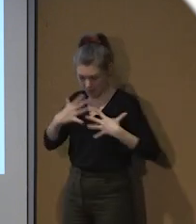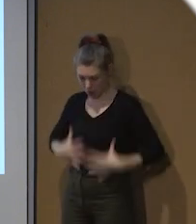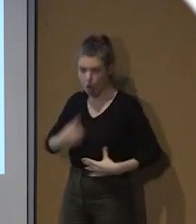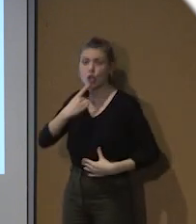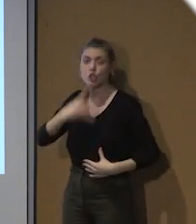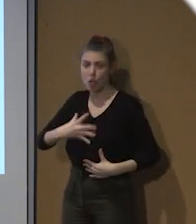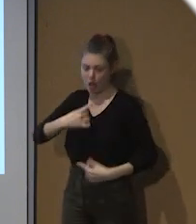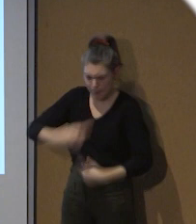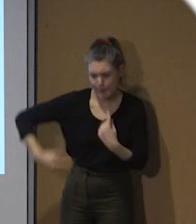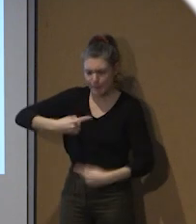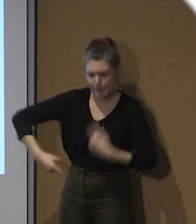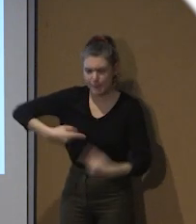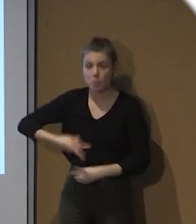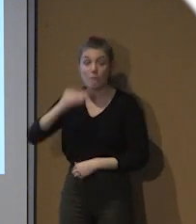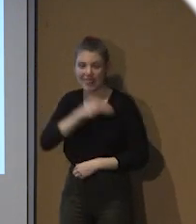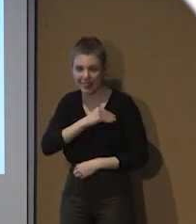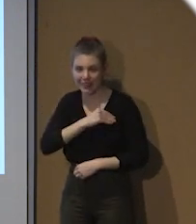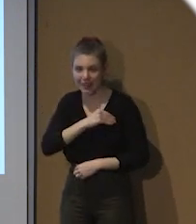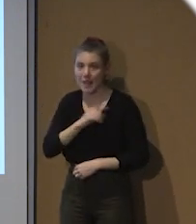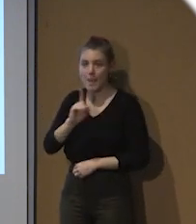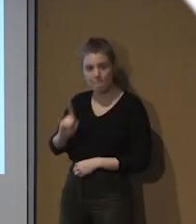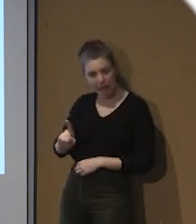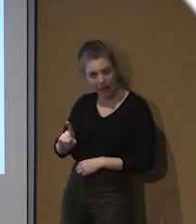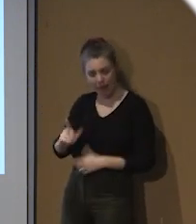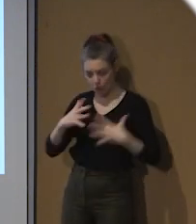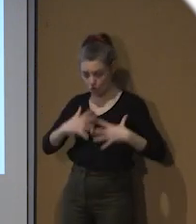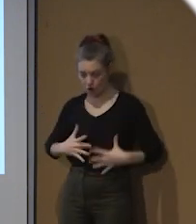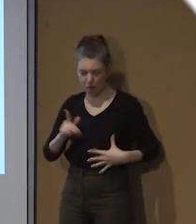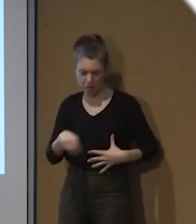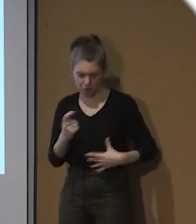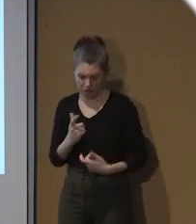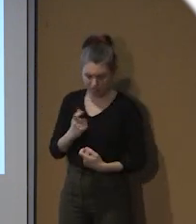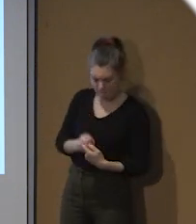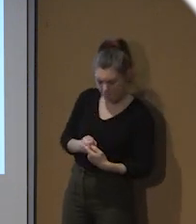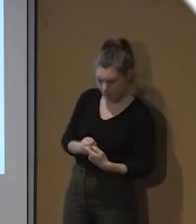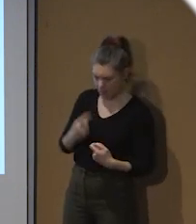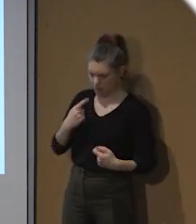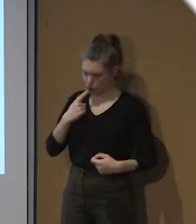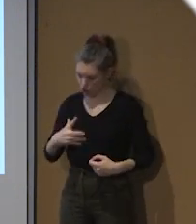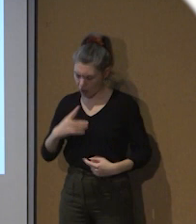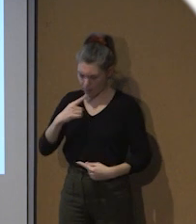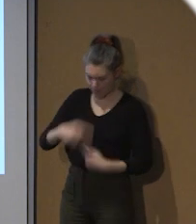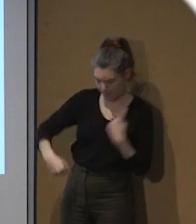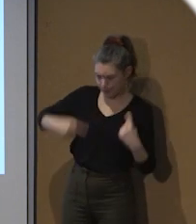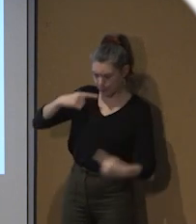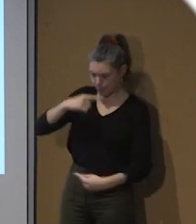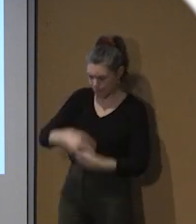Mais il va aussi répartir ce débit autrement. Il va dévier ce